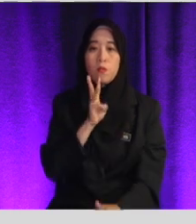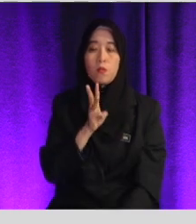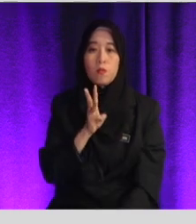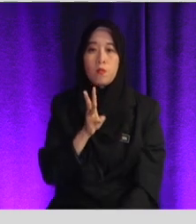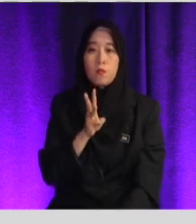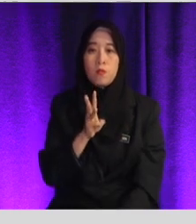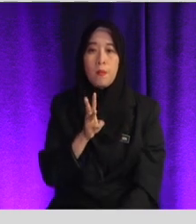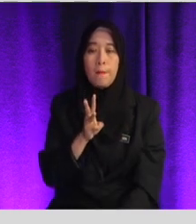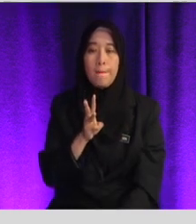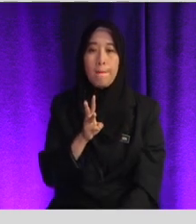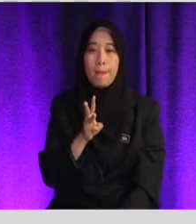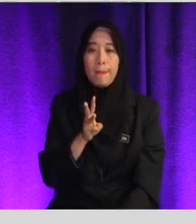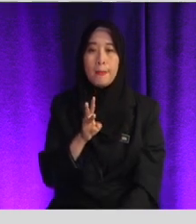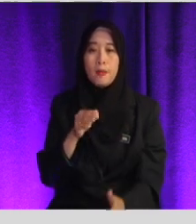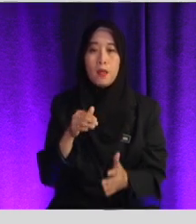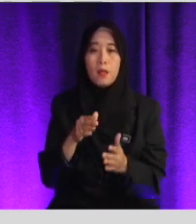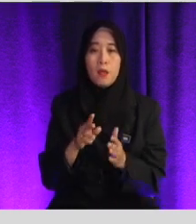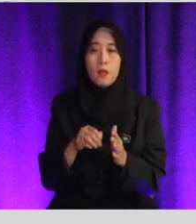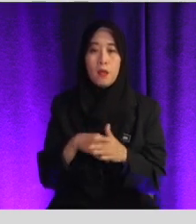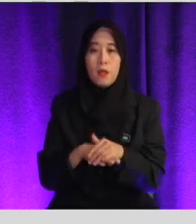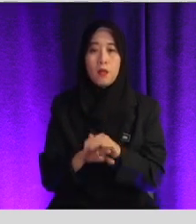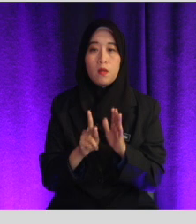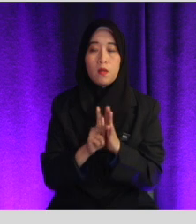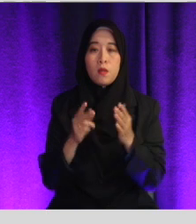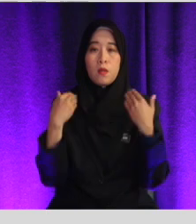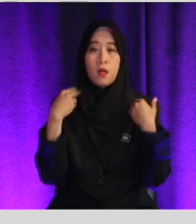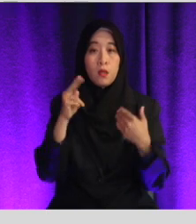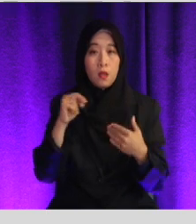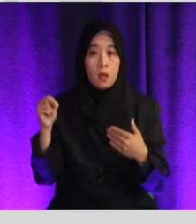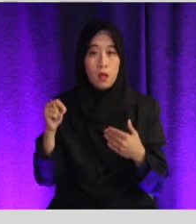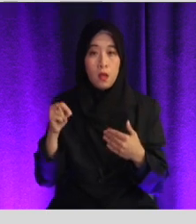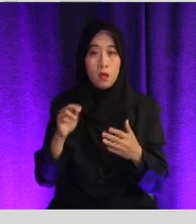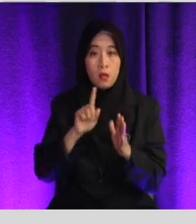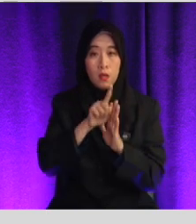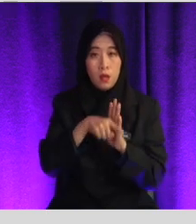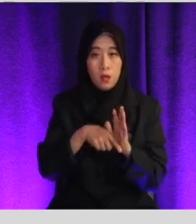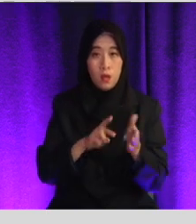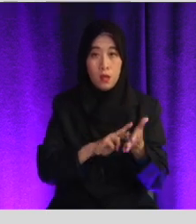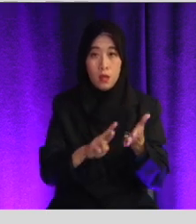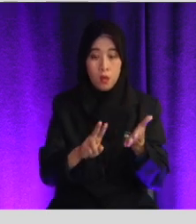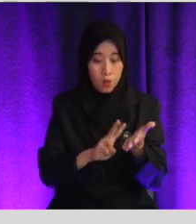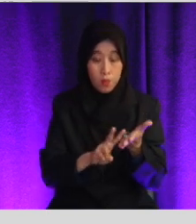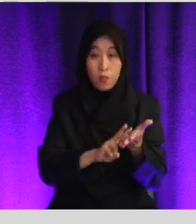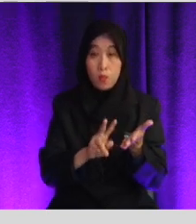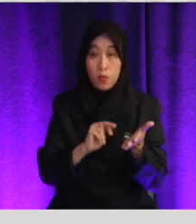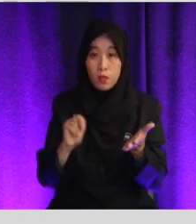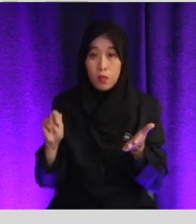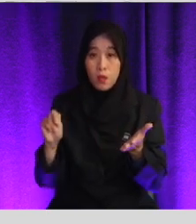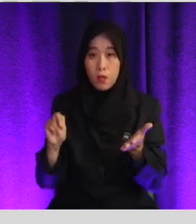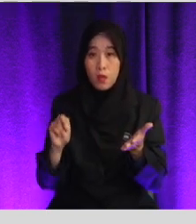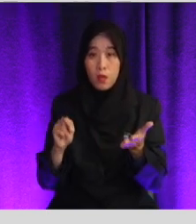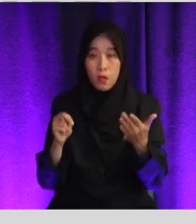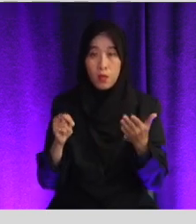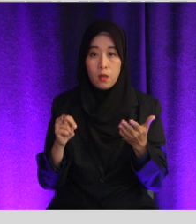Kemudian setiap keadaan on, kita perhatikan jarum dan rekodkan bacaan. Kemudian keadaan off, kita perhatikan jarum, rekodkan juga